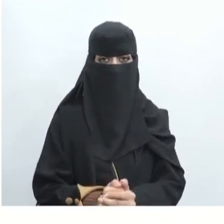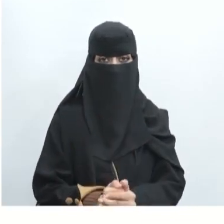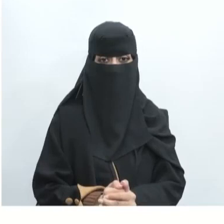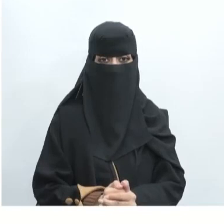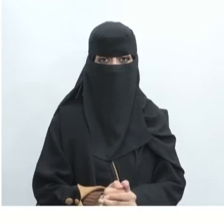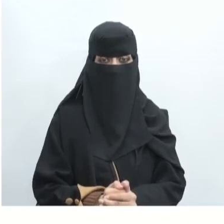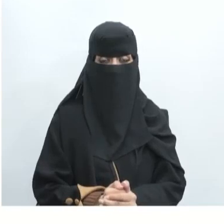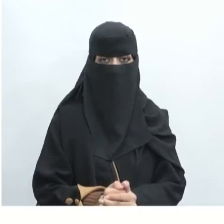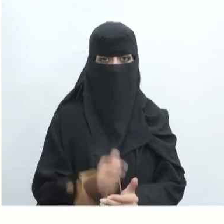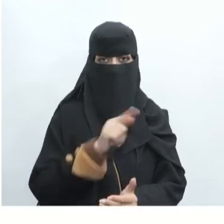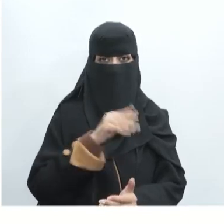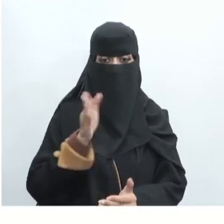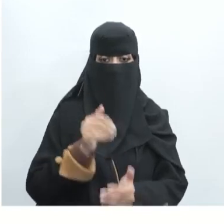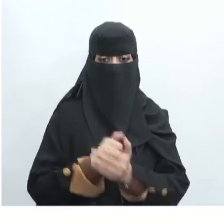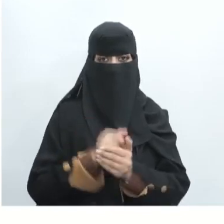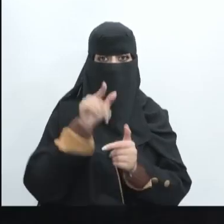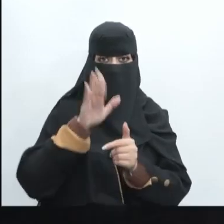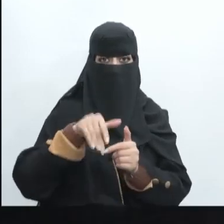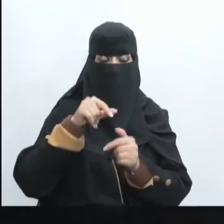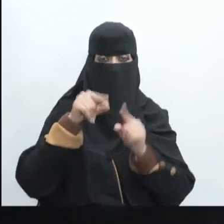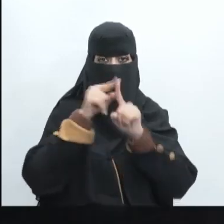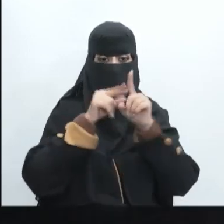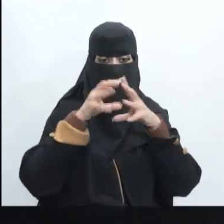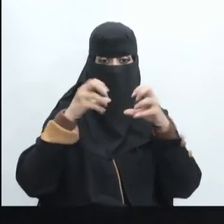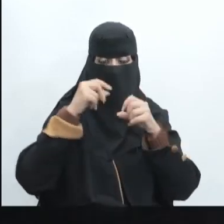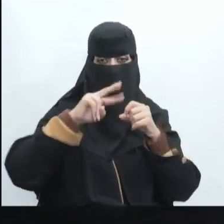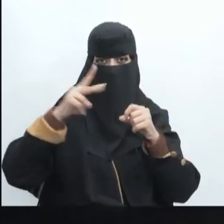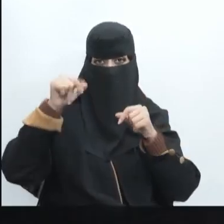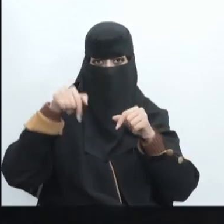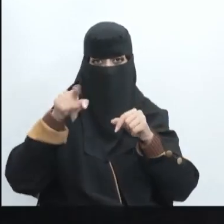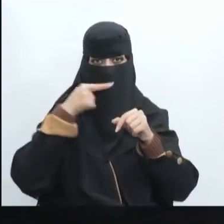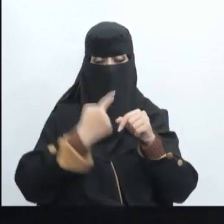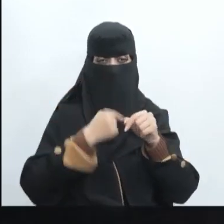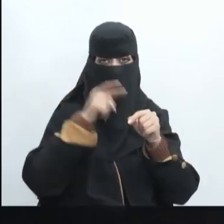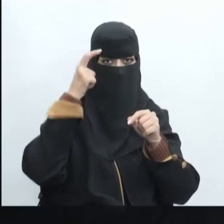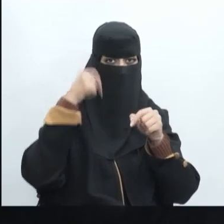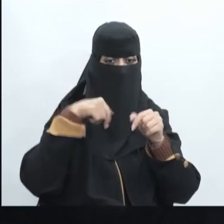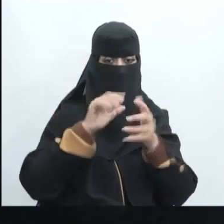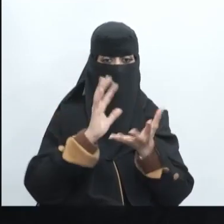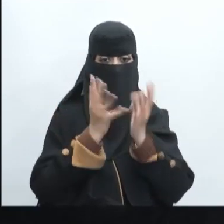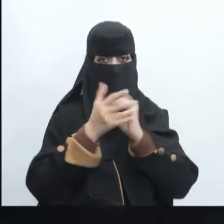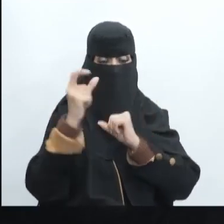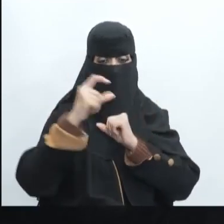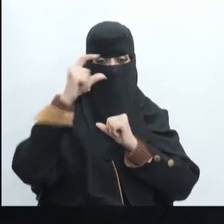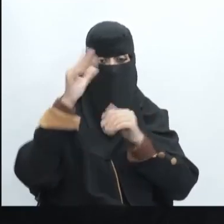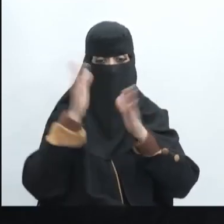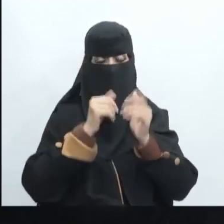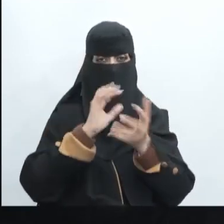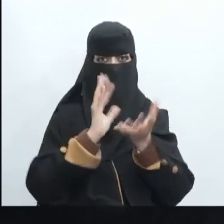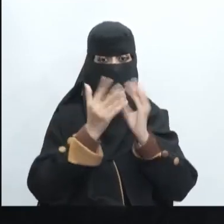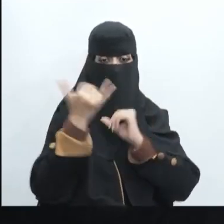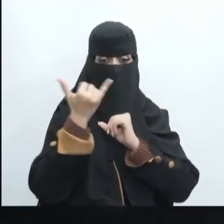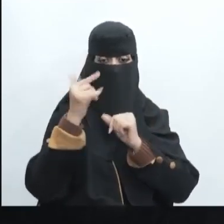اذا ابناء وبنات الطلاب لدينا عده مفاهيم اريدكم ان تعرفوها العالم الاسلامي العالم